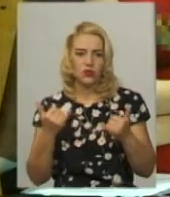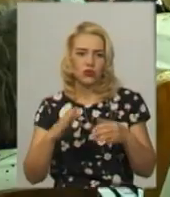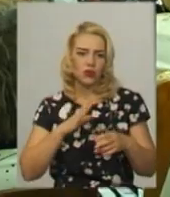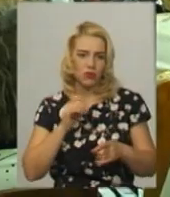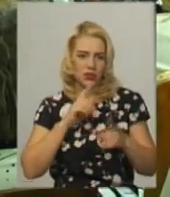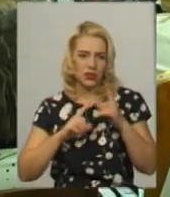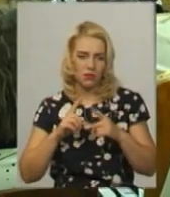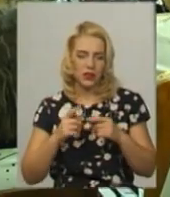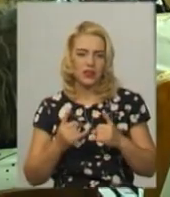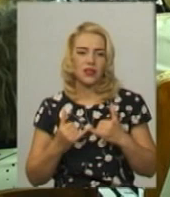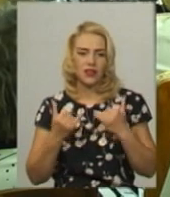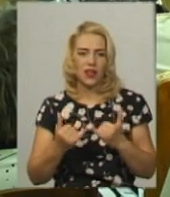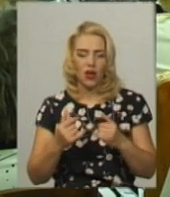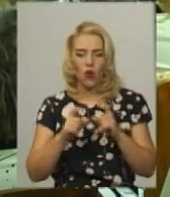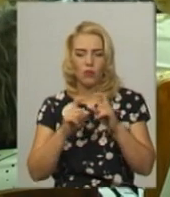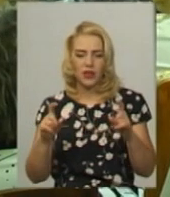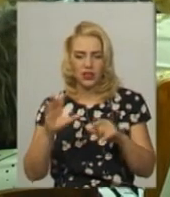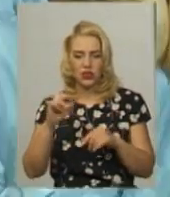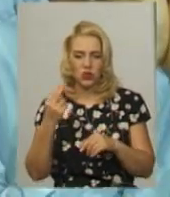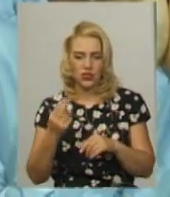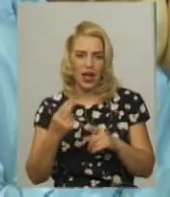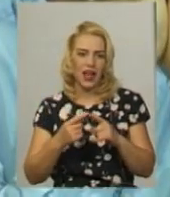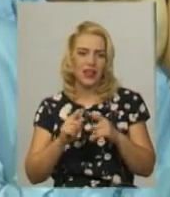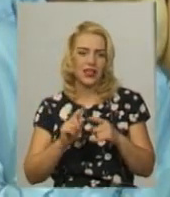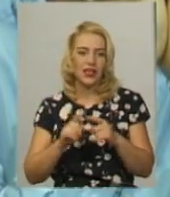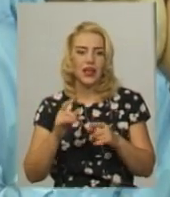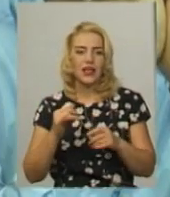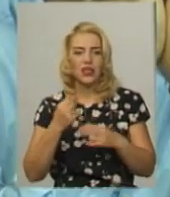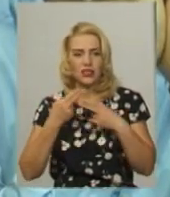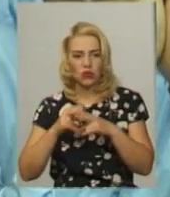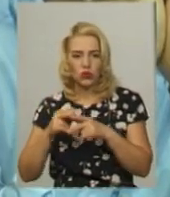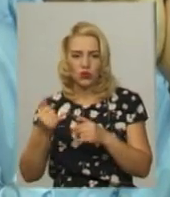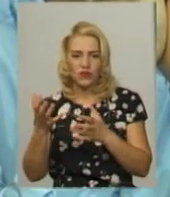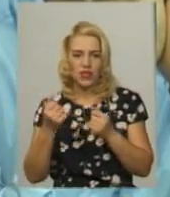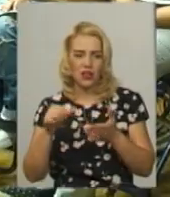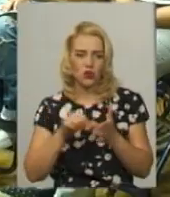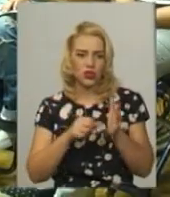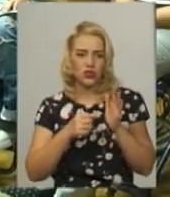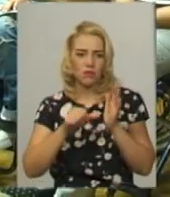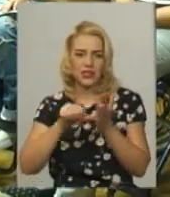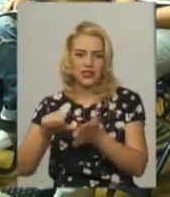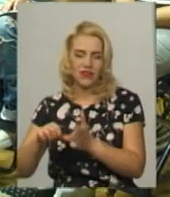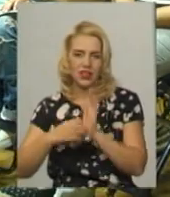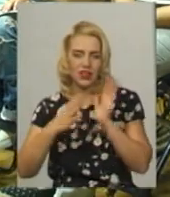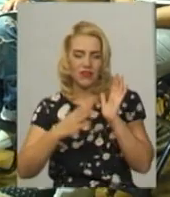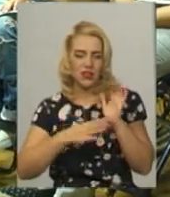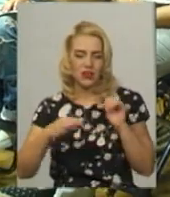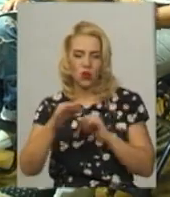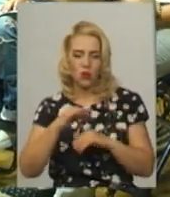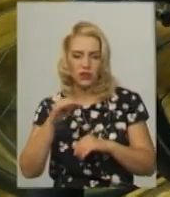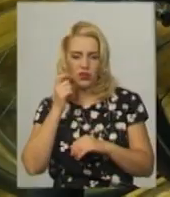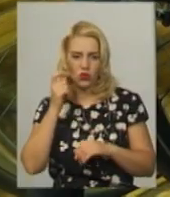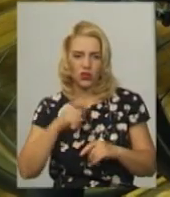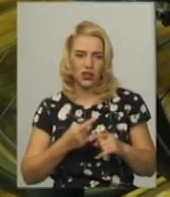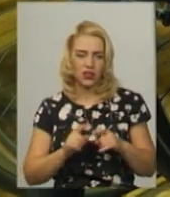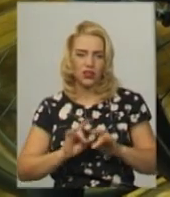до об'єктів соціального інженерного транспорту і структур. Участь у ньому взяли представники 19 областей України, каже голова обласного